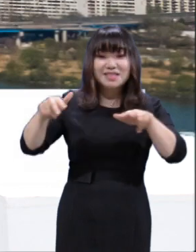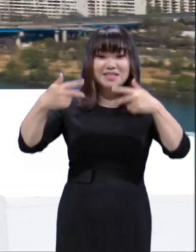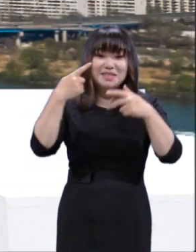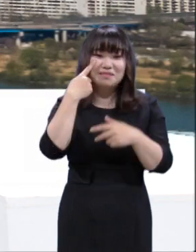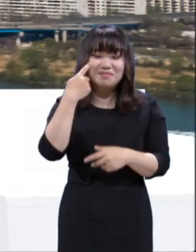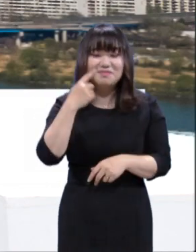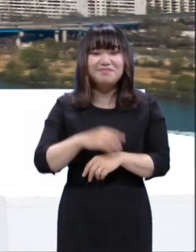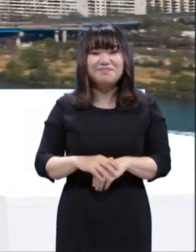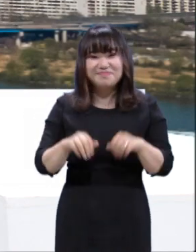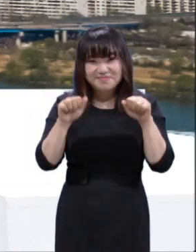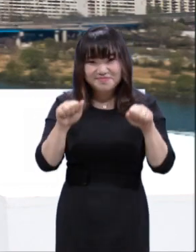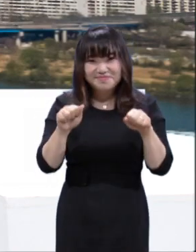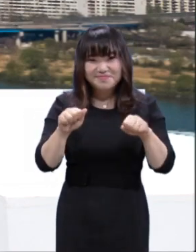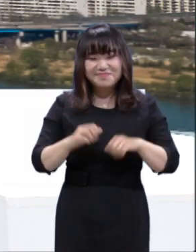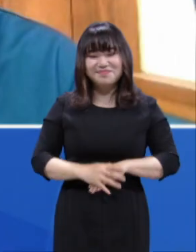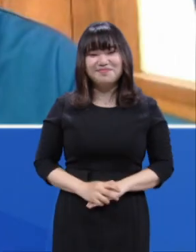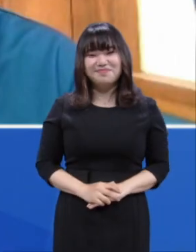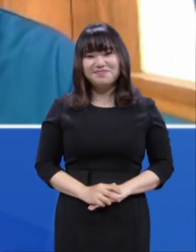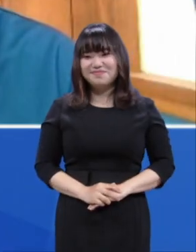김정민 통신원 나와 계십니까?